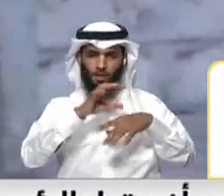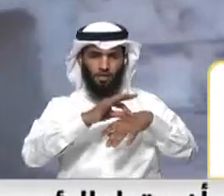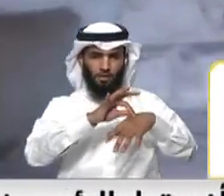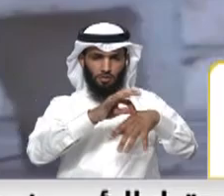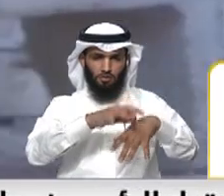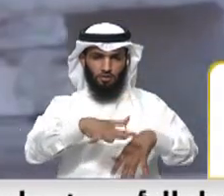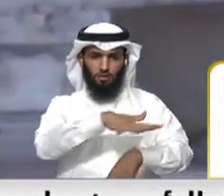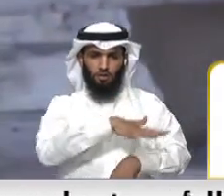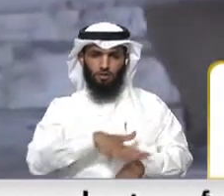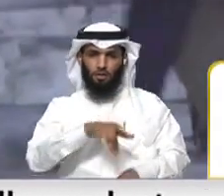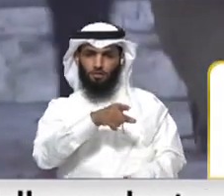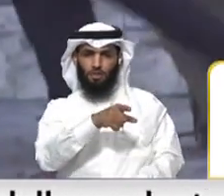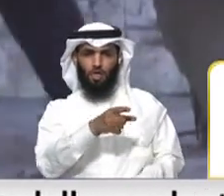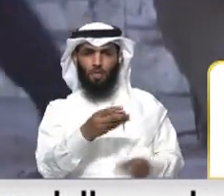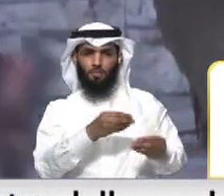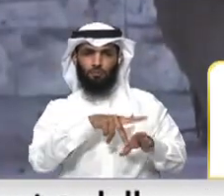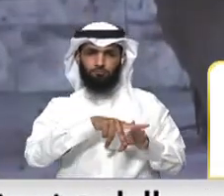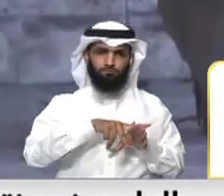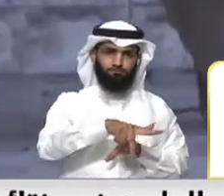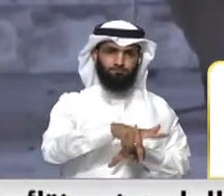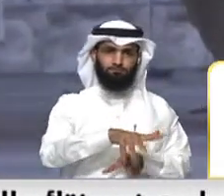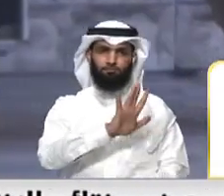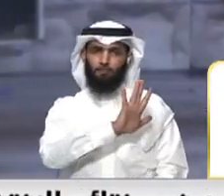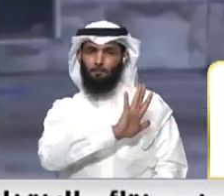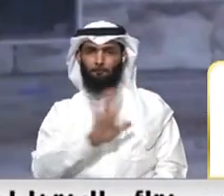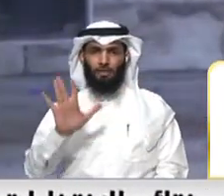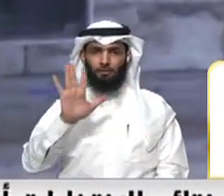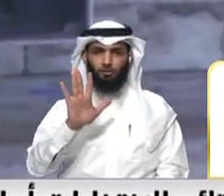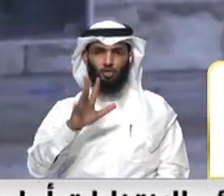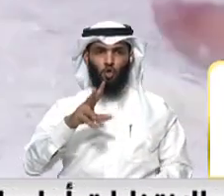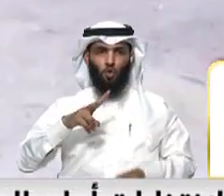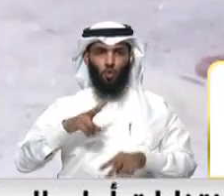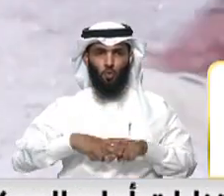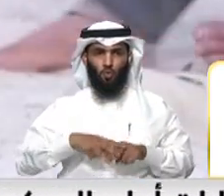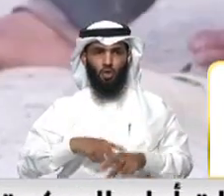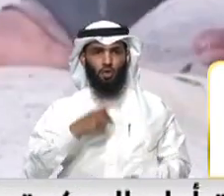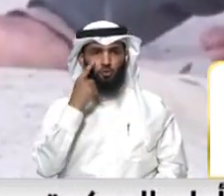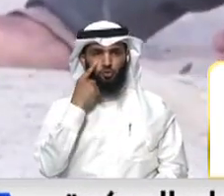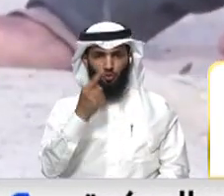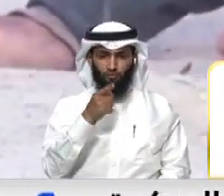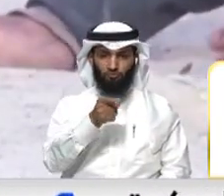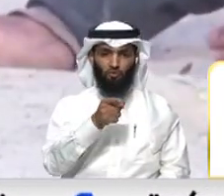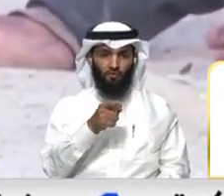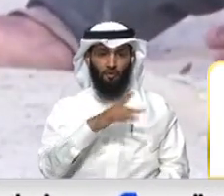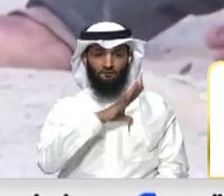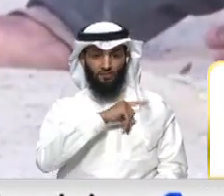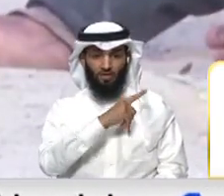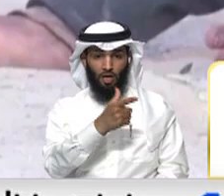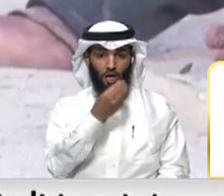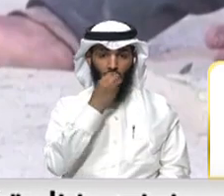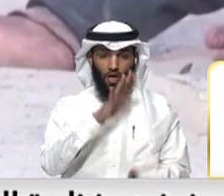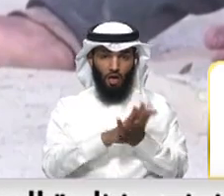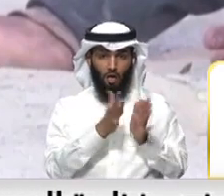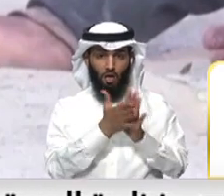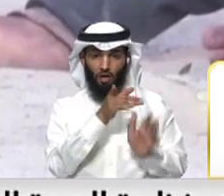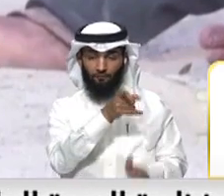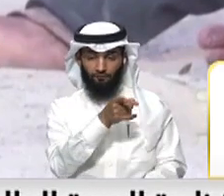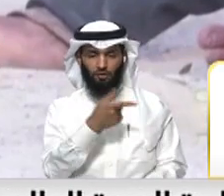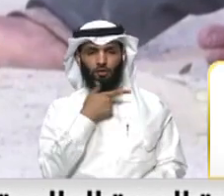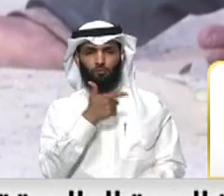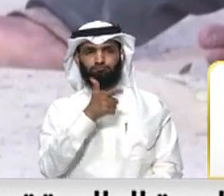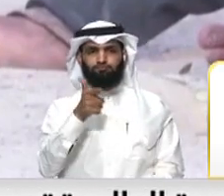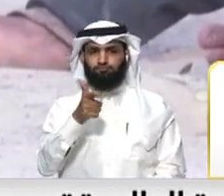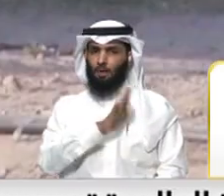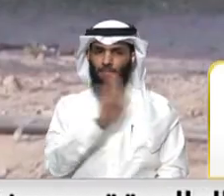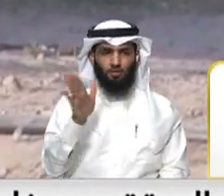الفلسطيني هو العدو ببندقيته كان او برغيف خبز او كوب ماء وهل لذلك عنوان